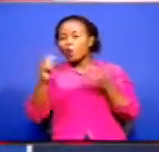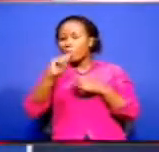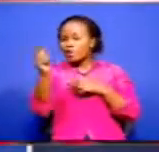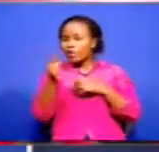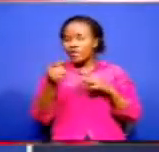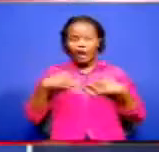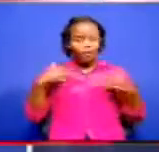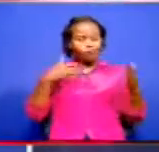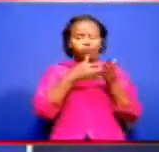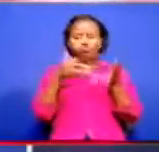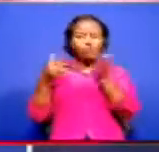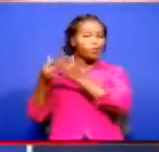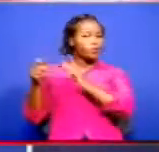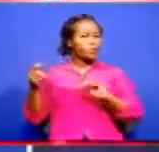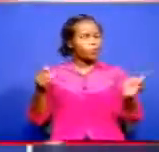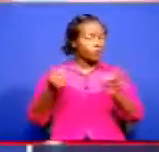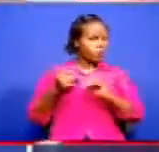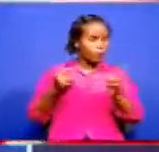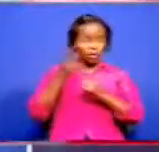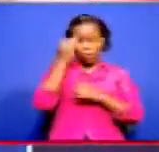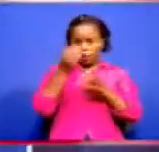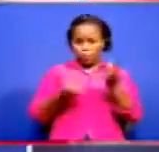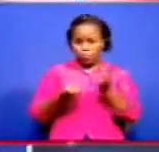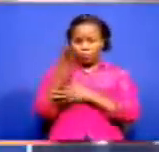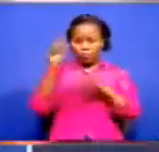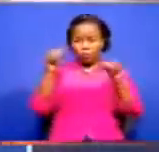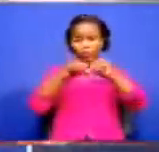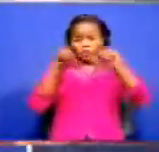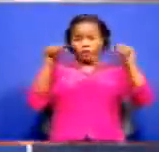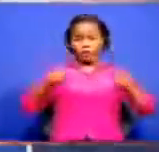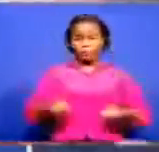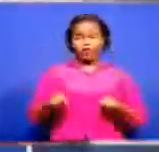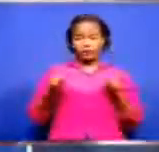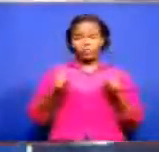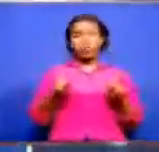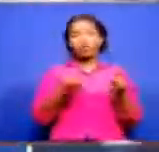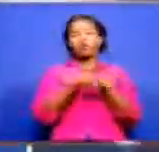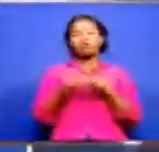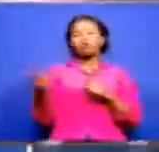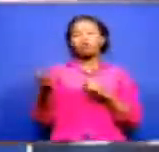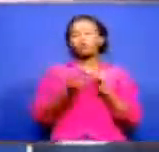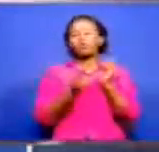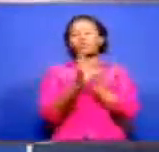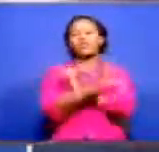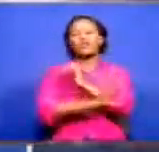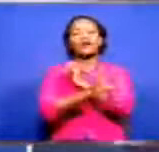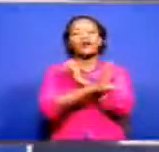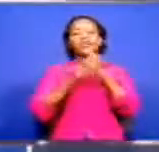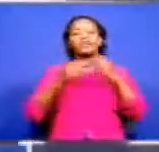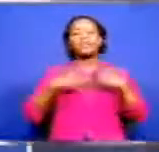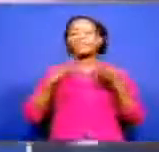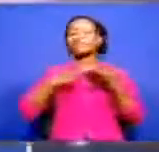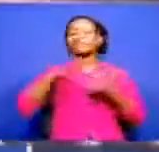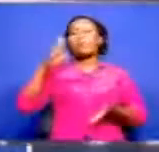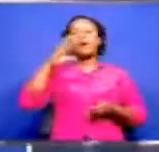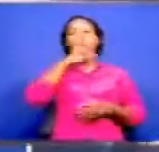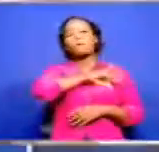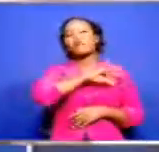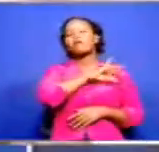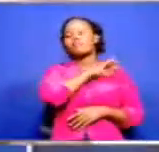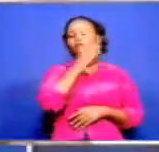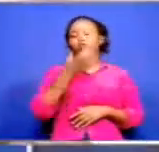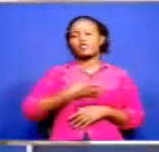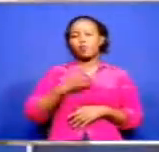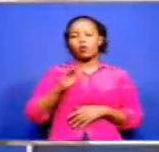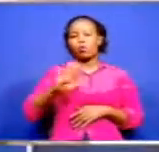by ensuring a structured system is put in place to help the two countries build mutual benefit for their own